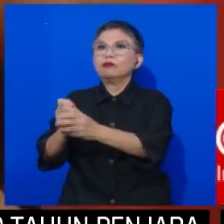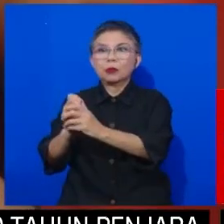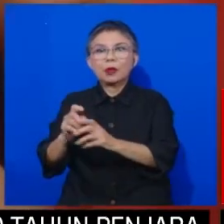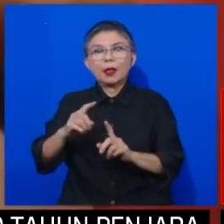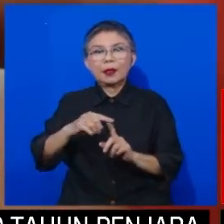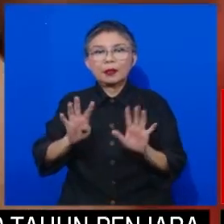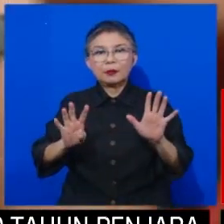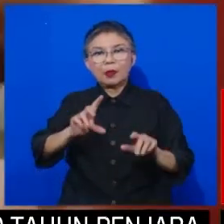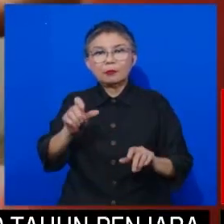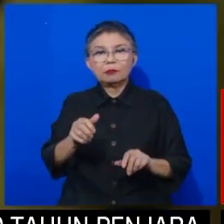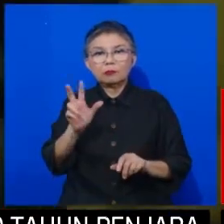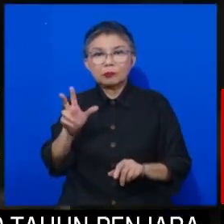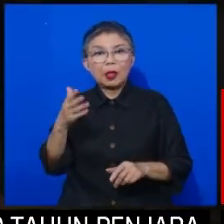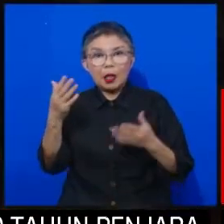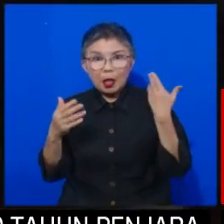lalu.